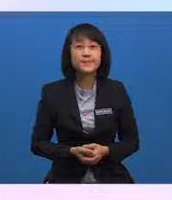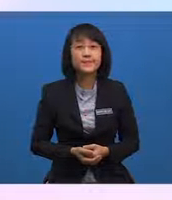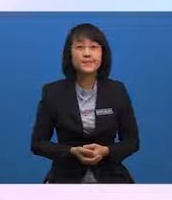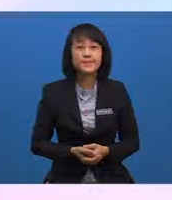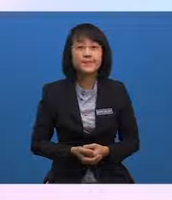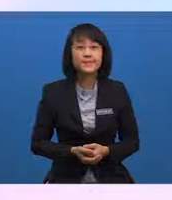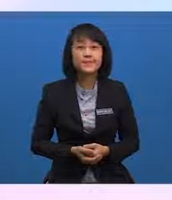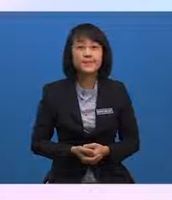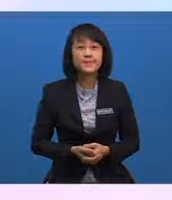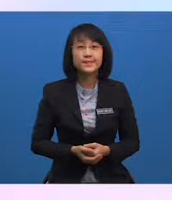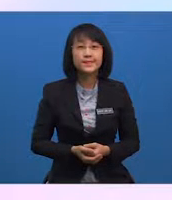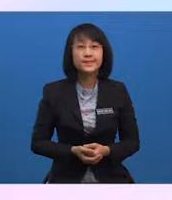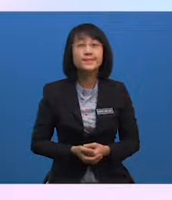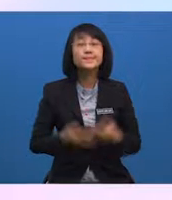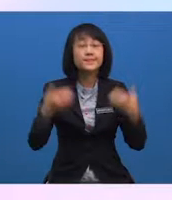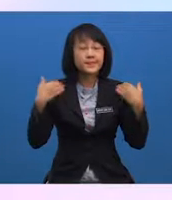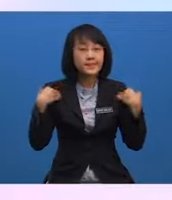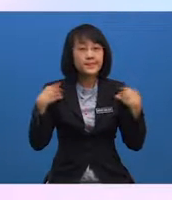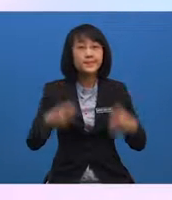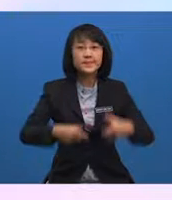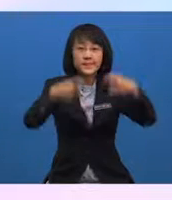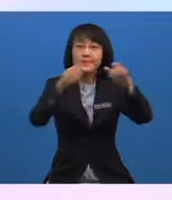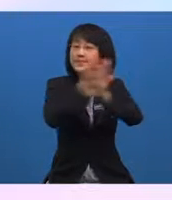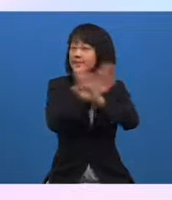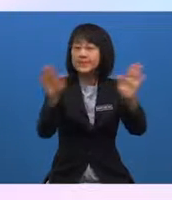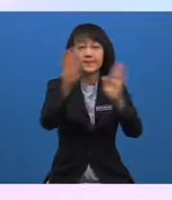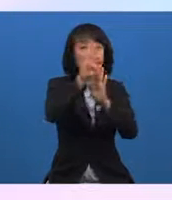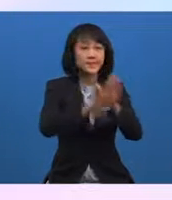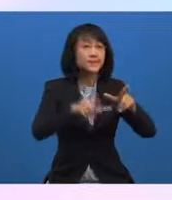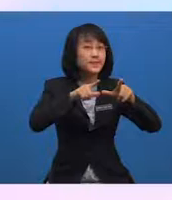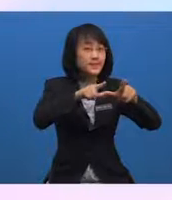bunga keembung mempunyai batang tidak berkayu.